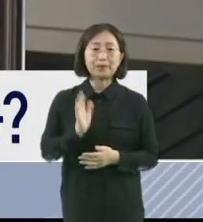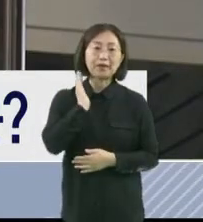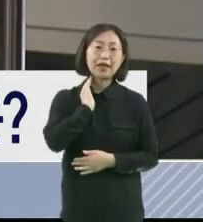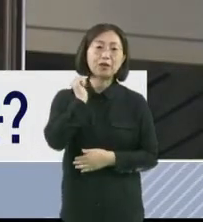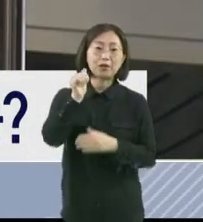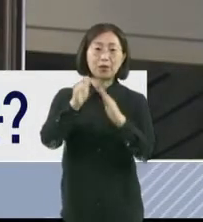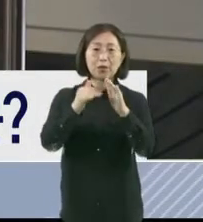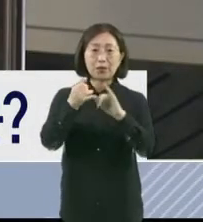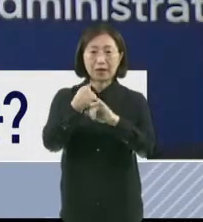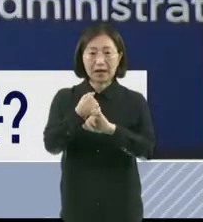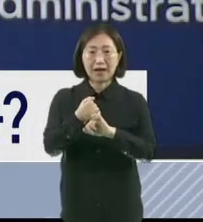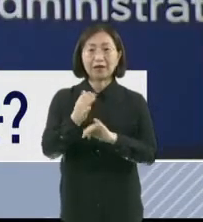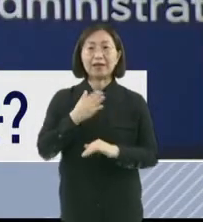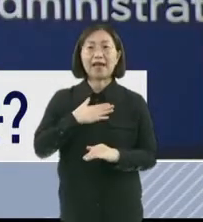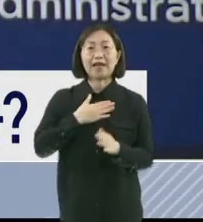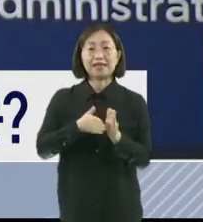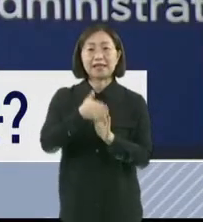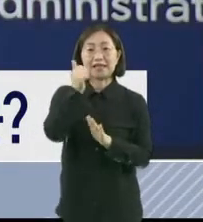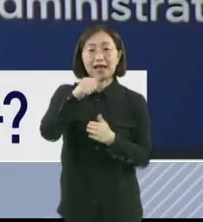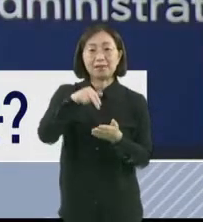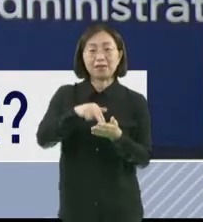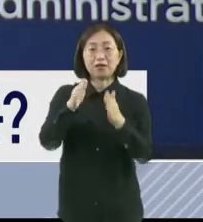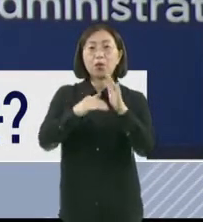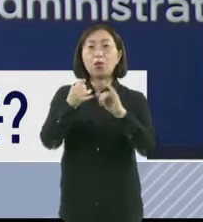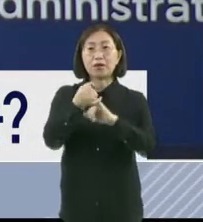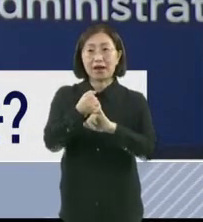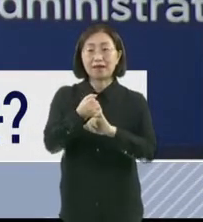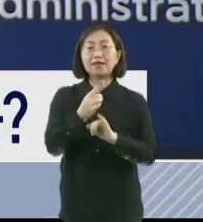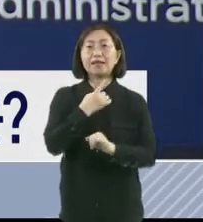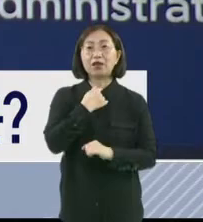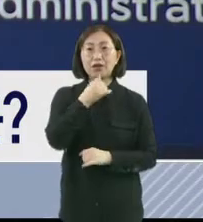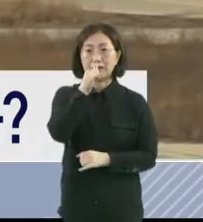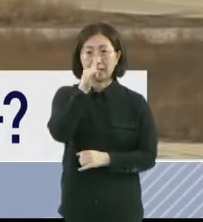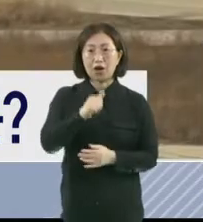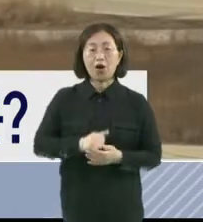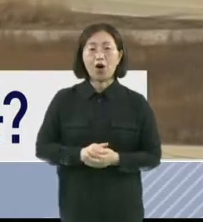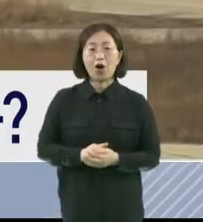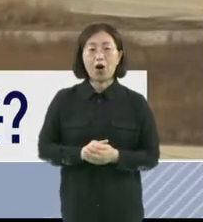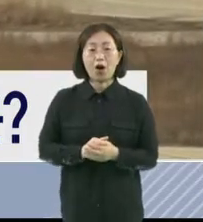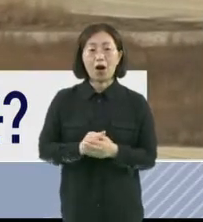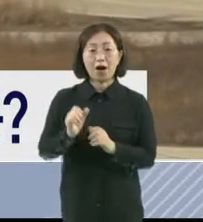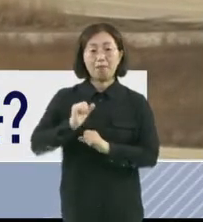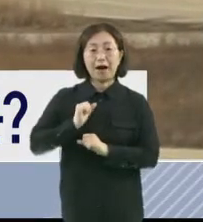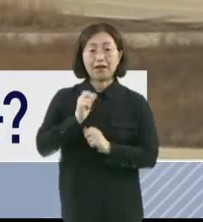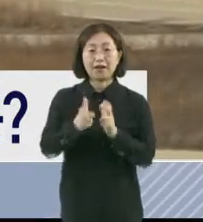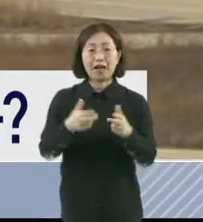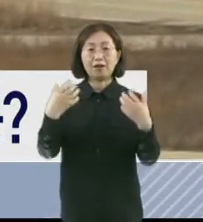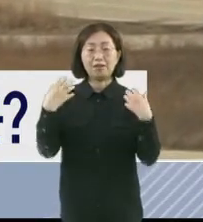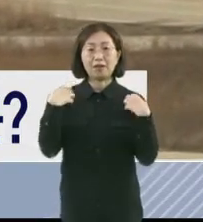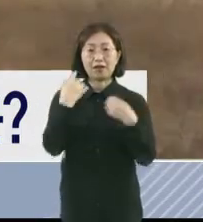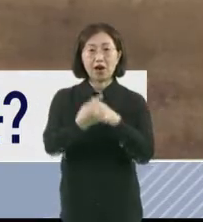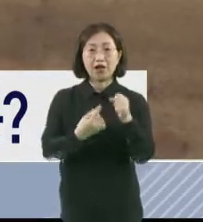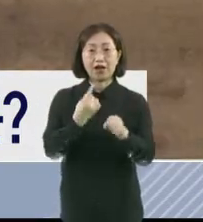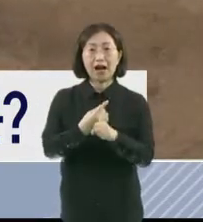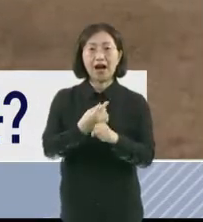공약이기도 하고 제 공약이기도 했습니다만 방위사업청이 연간 16조 7천억을